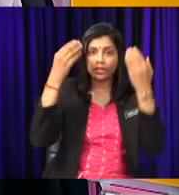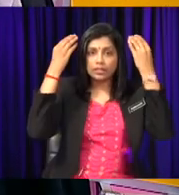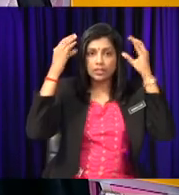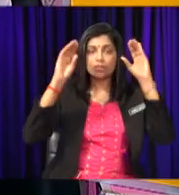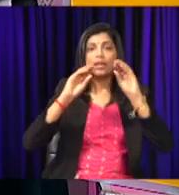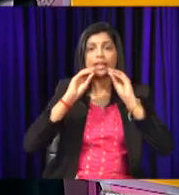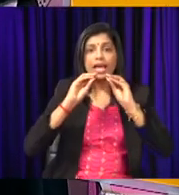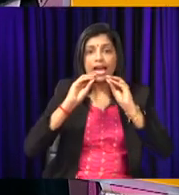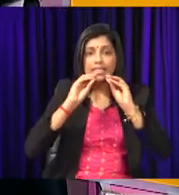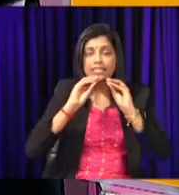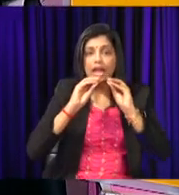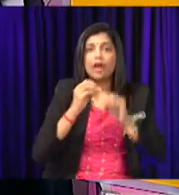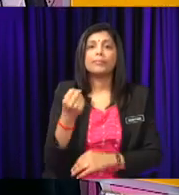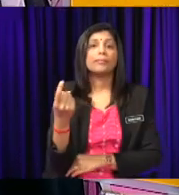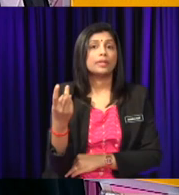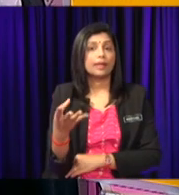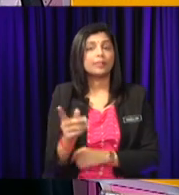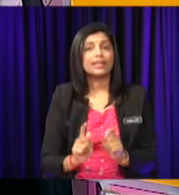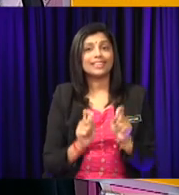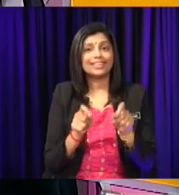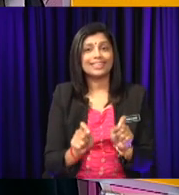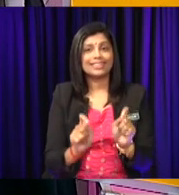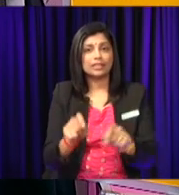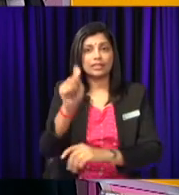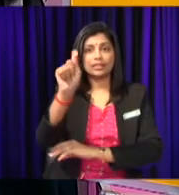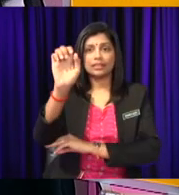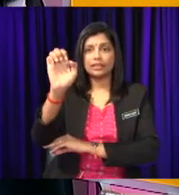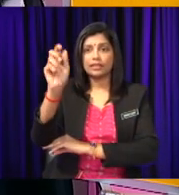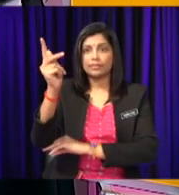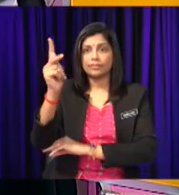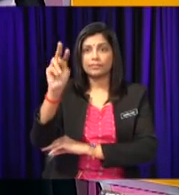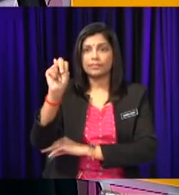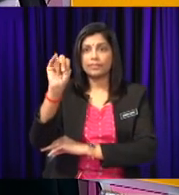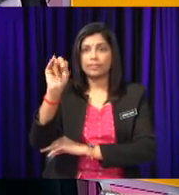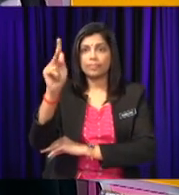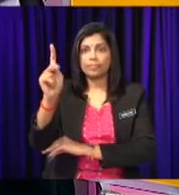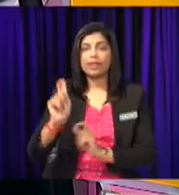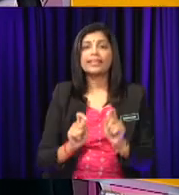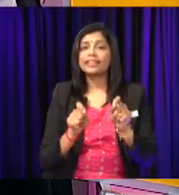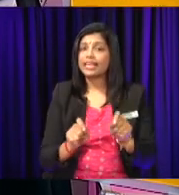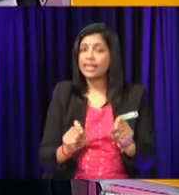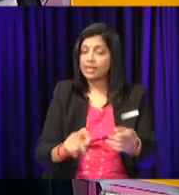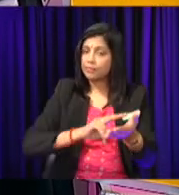mereka akan mengaplikasikan dalam soal dan soal lain yang bakal dikemukakan